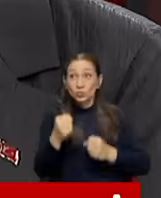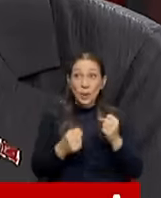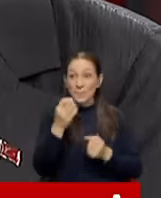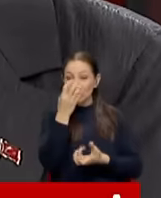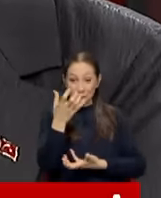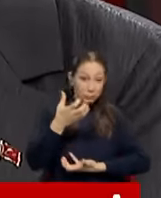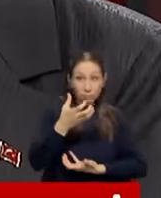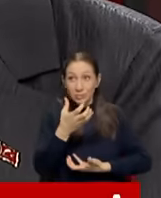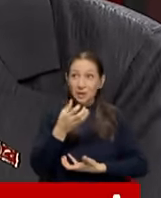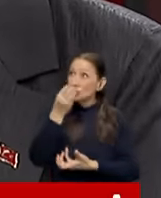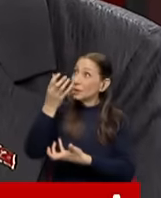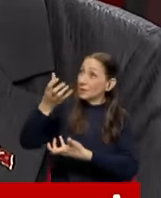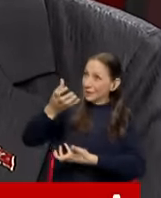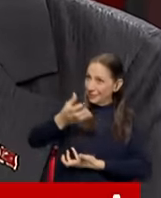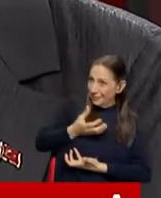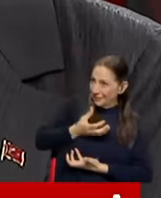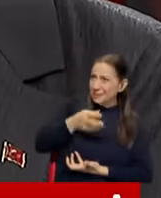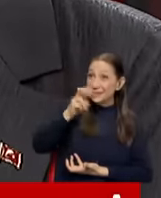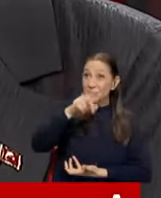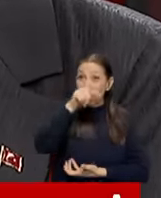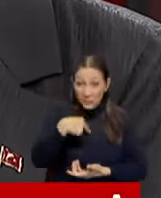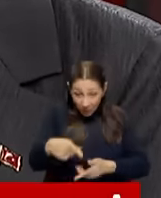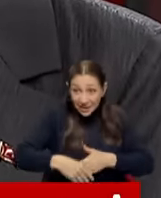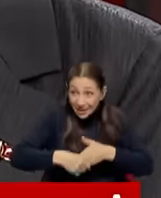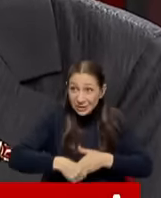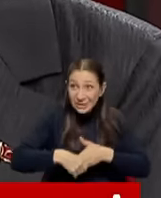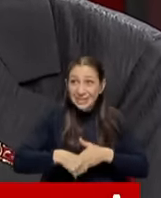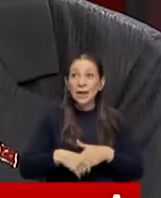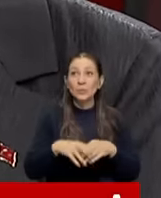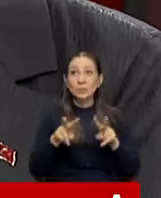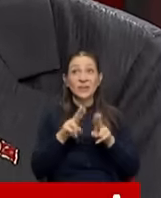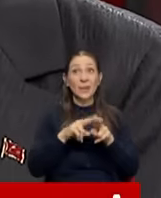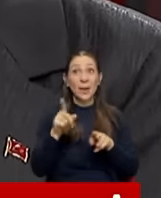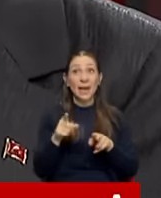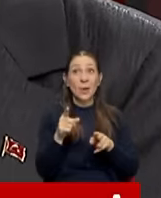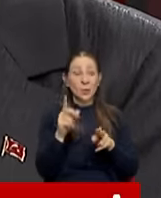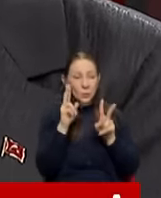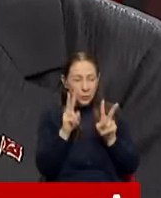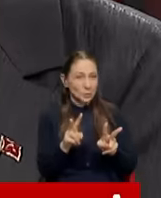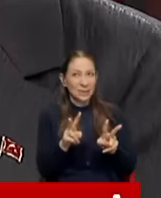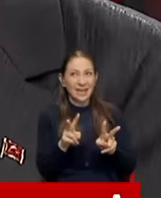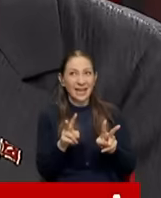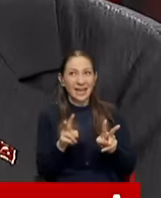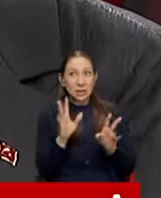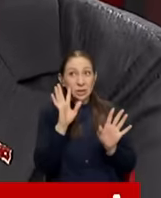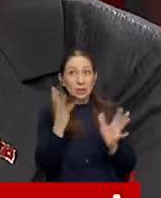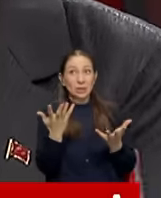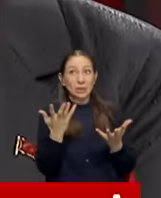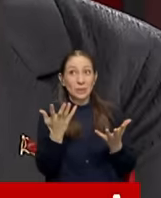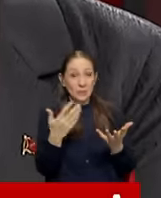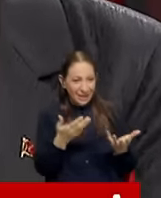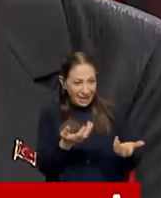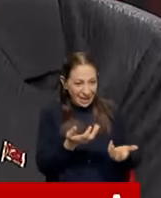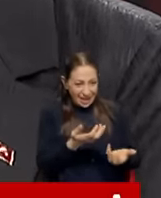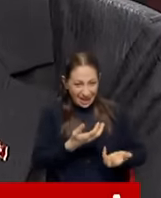demetle geldi bana çiçek verdi 8 Mart'ta Biz orada tanıştık e Mustafa Kemal'le görünce de tabii Hani şaşırdım elden